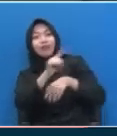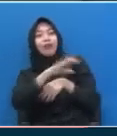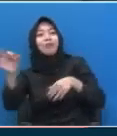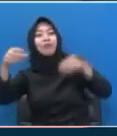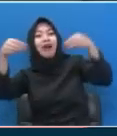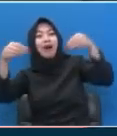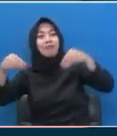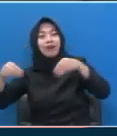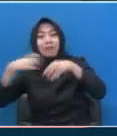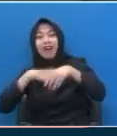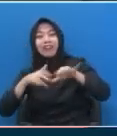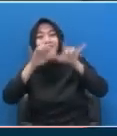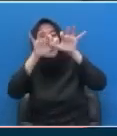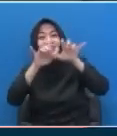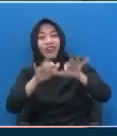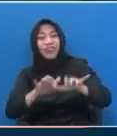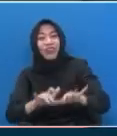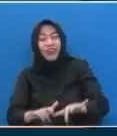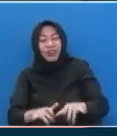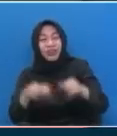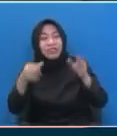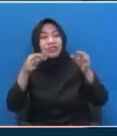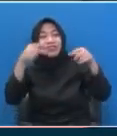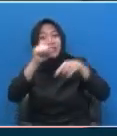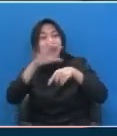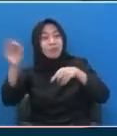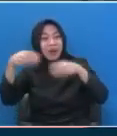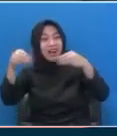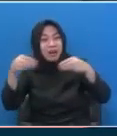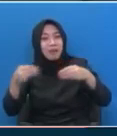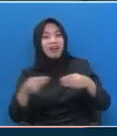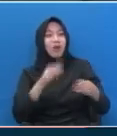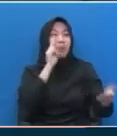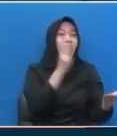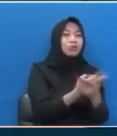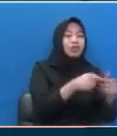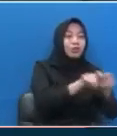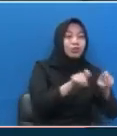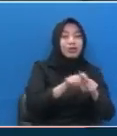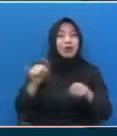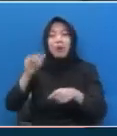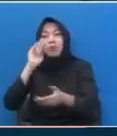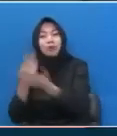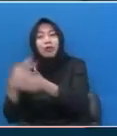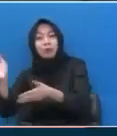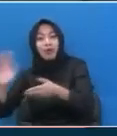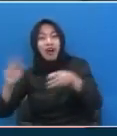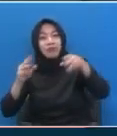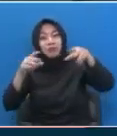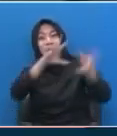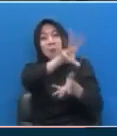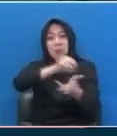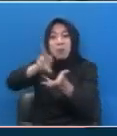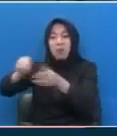pada proses hukum ya 1000 halaman itu mana yang tersangkut bukti mana yang tersangkut Non bukti inilah yang akan nanti